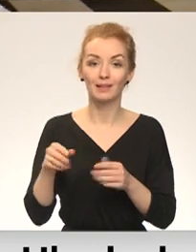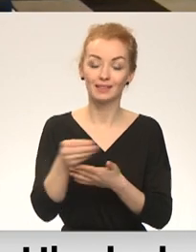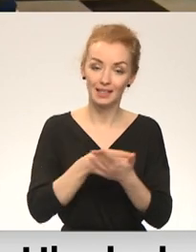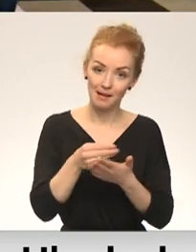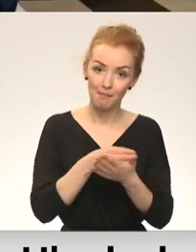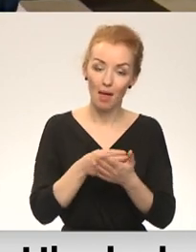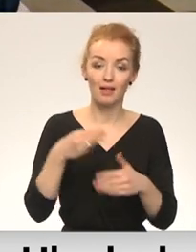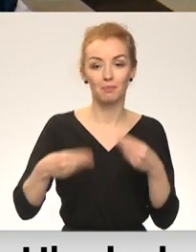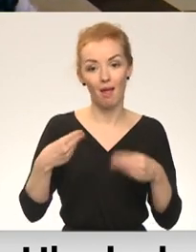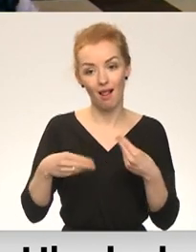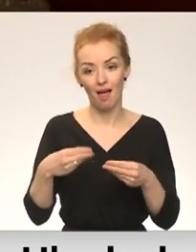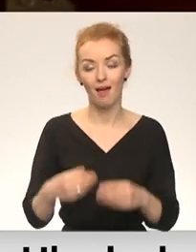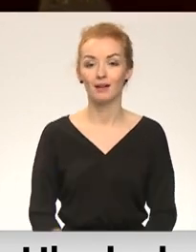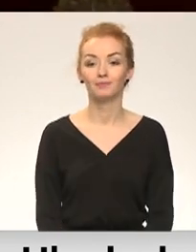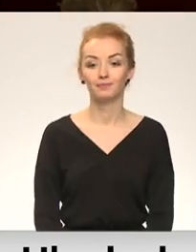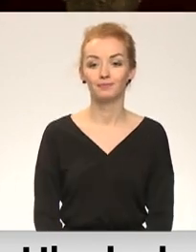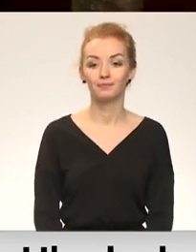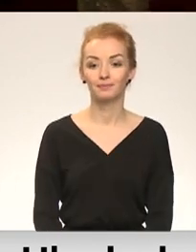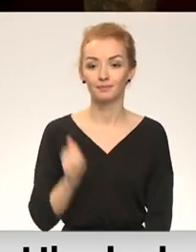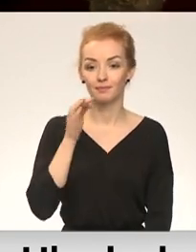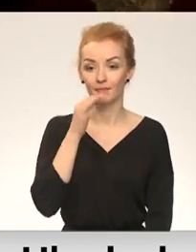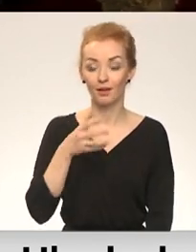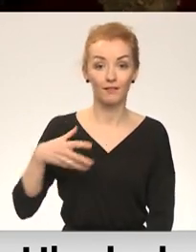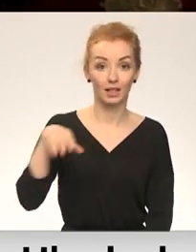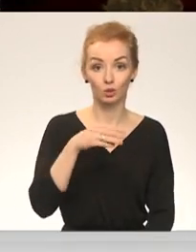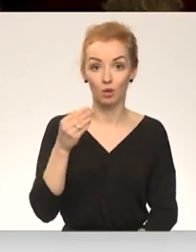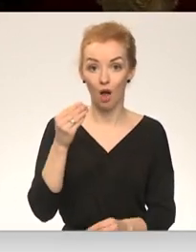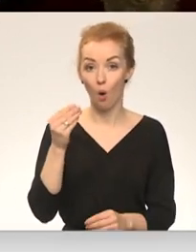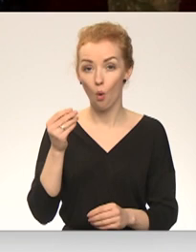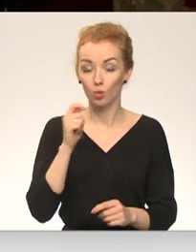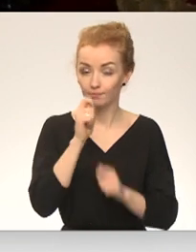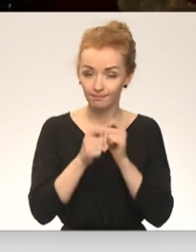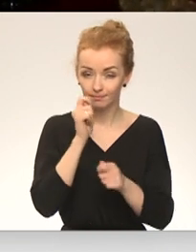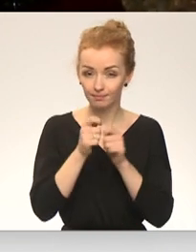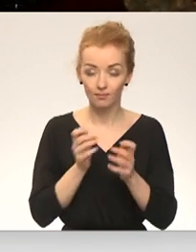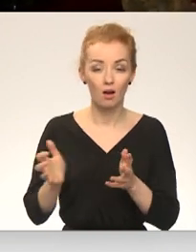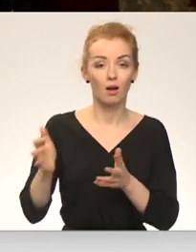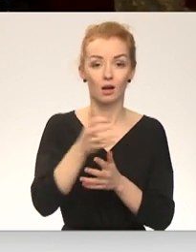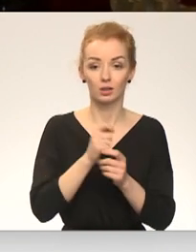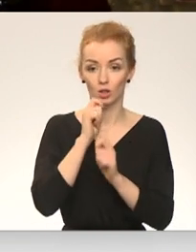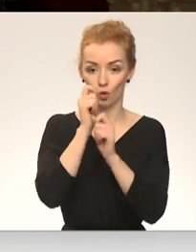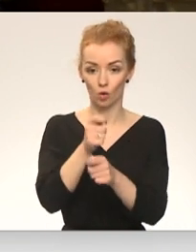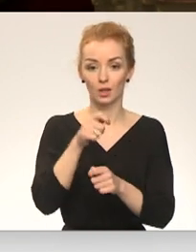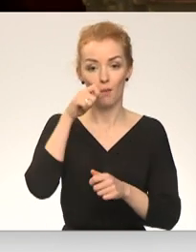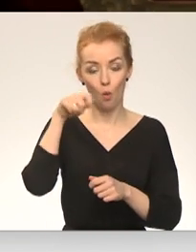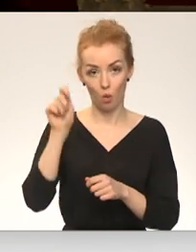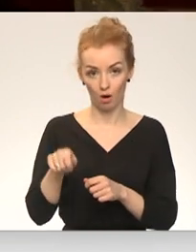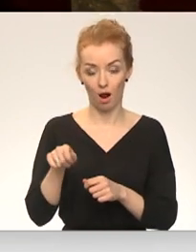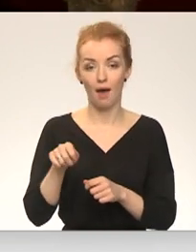un rotaļājoties. Mēs visu naudu kopā savāksim beigās un ziedosim Ukrainas sakriem